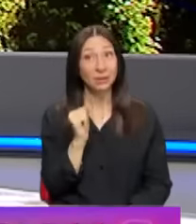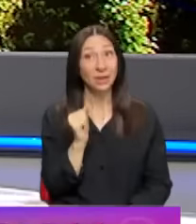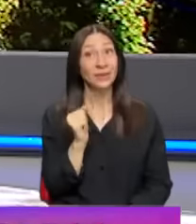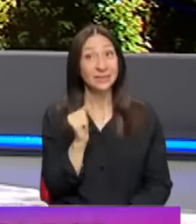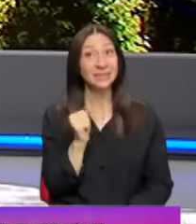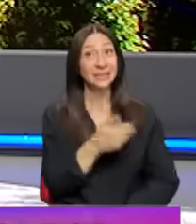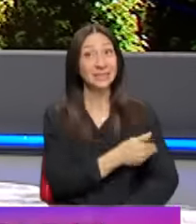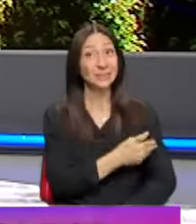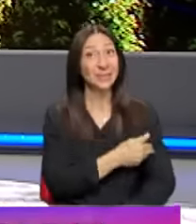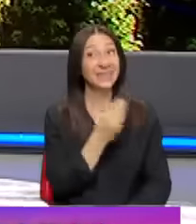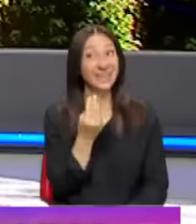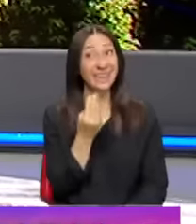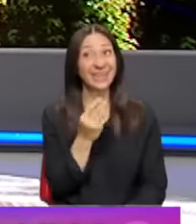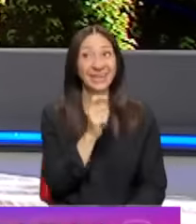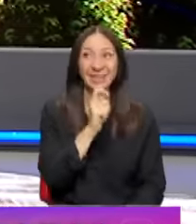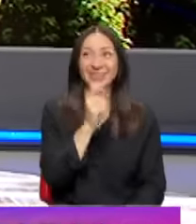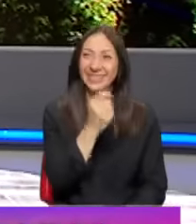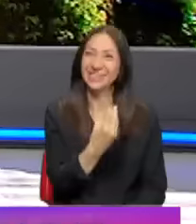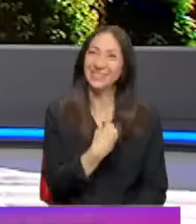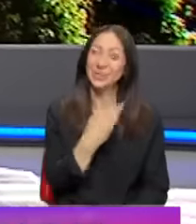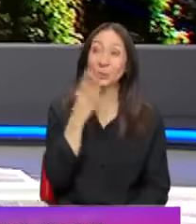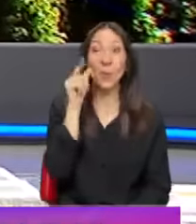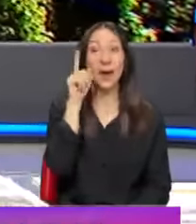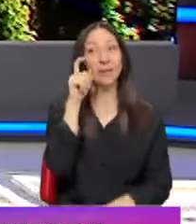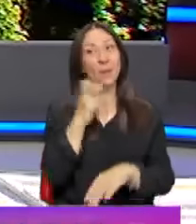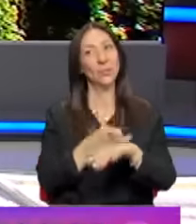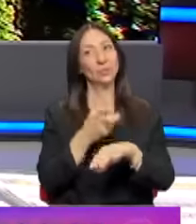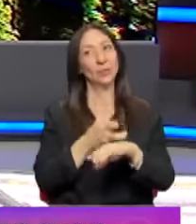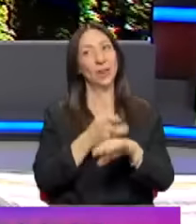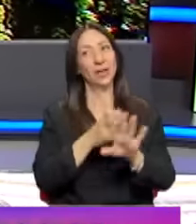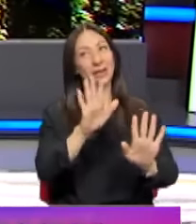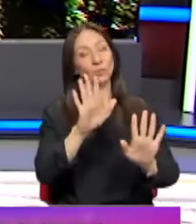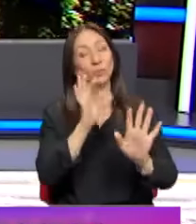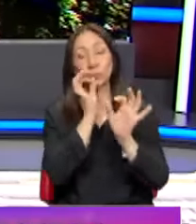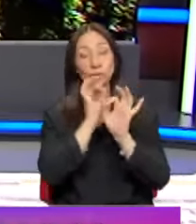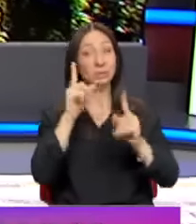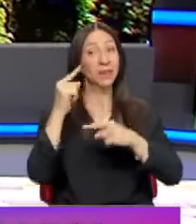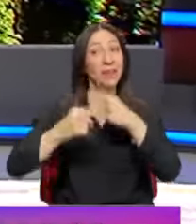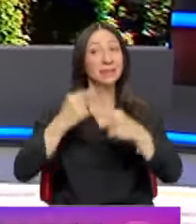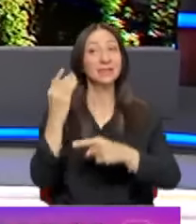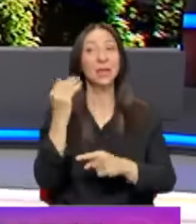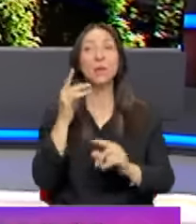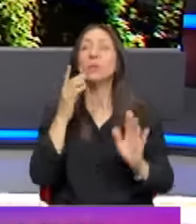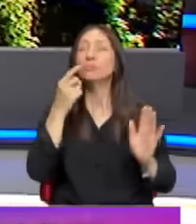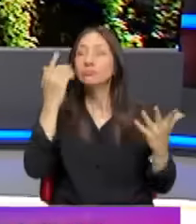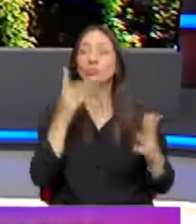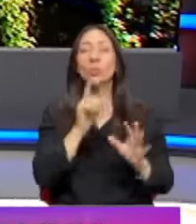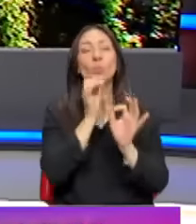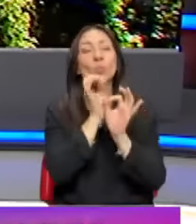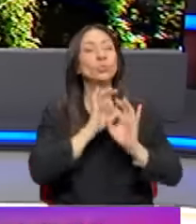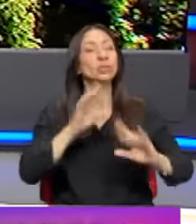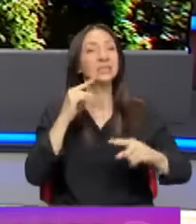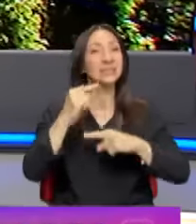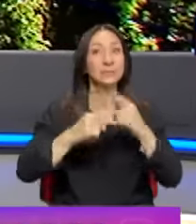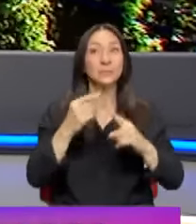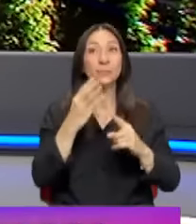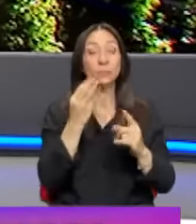evet, hizmet iyi diye röportaj veriyorlar. Çok akıllılar. Müthiş bir nesil geliyor. Umarım bu müthiş neslin